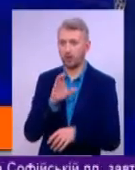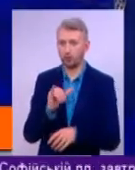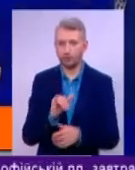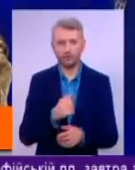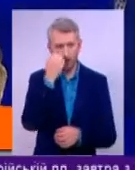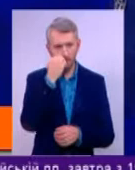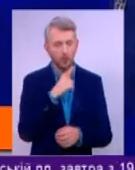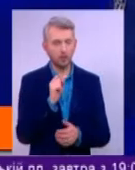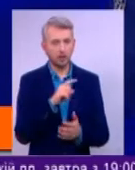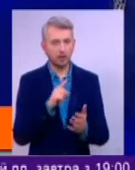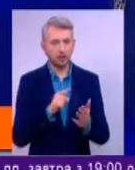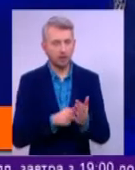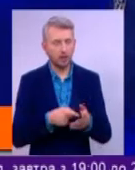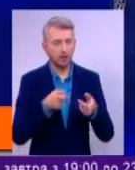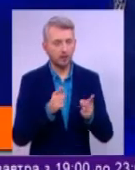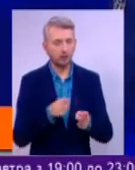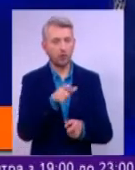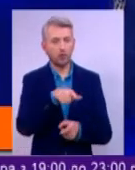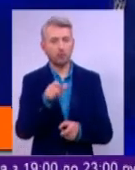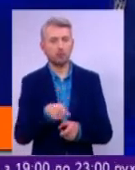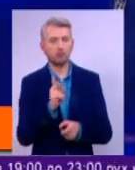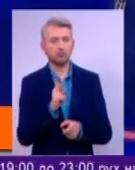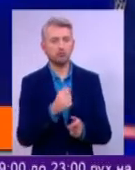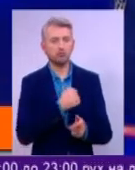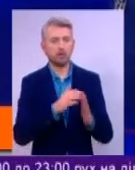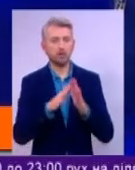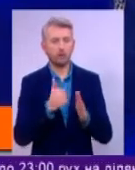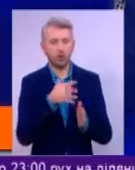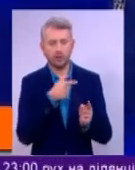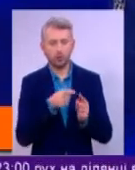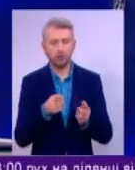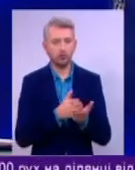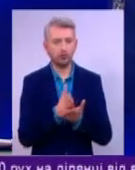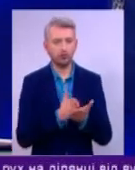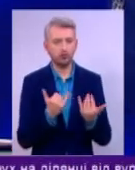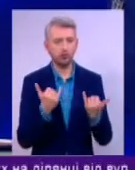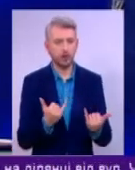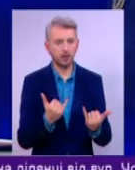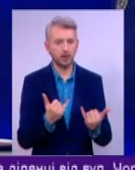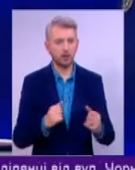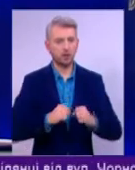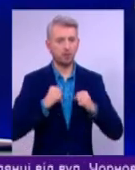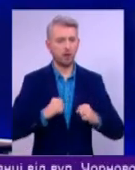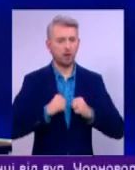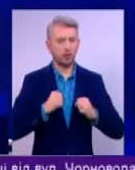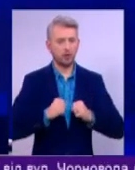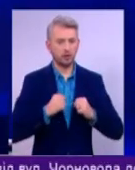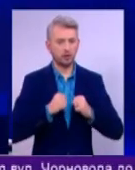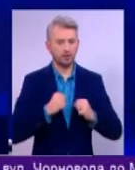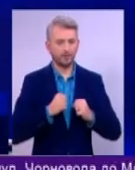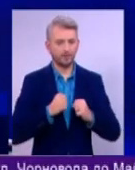Дякую за запитання. Дійсно, громадяни, які призиваються на строкову службу, зараз намагаються